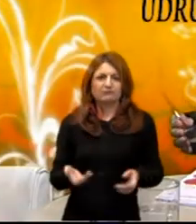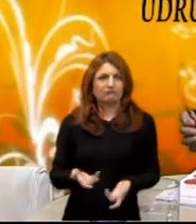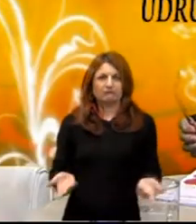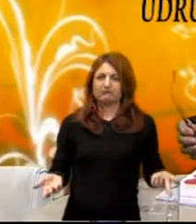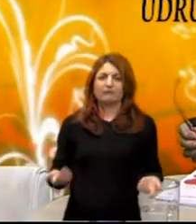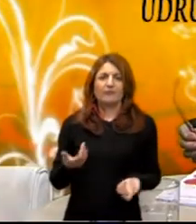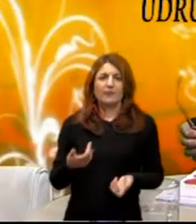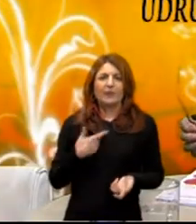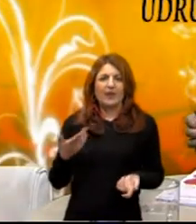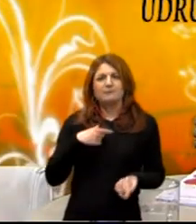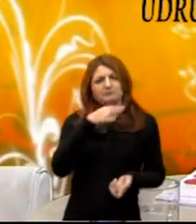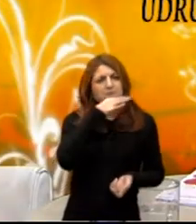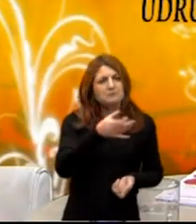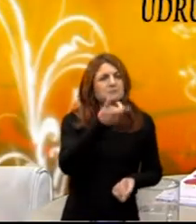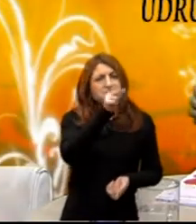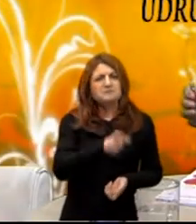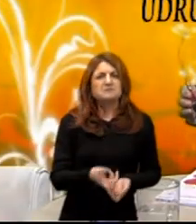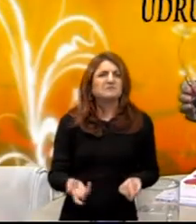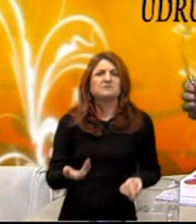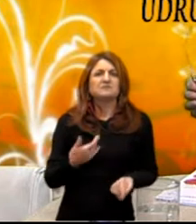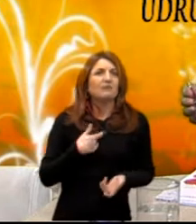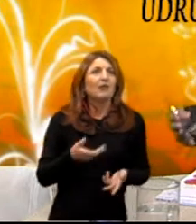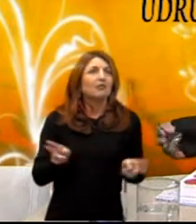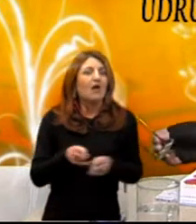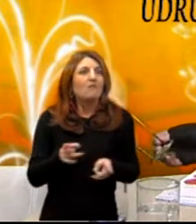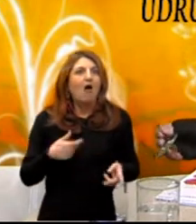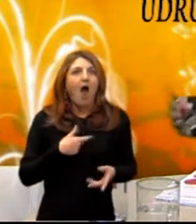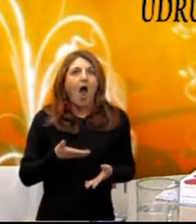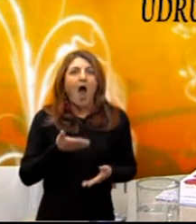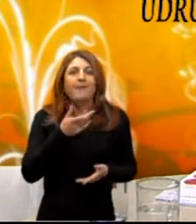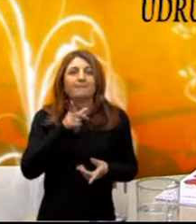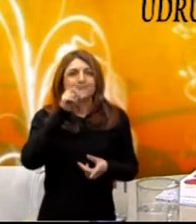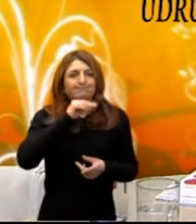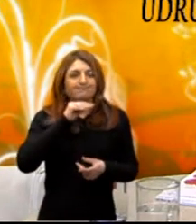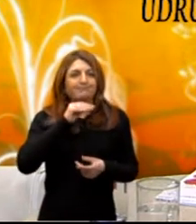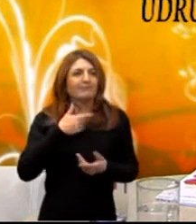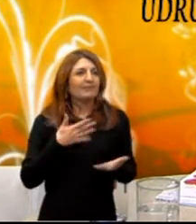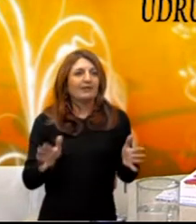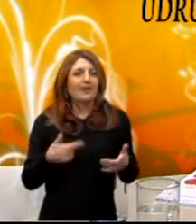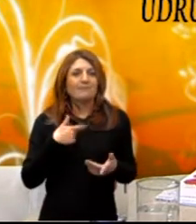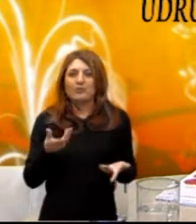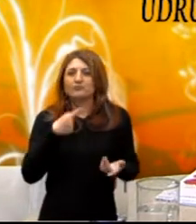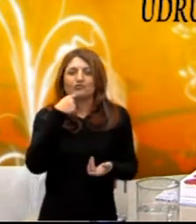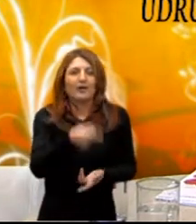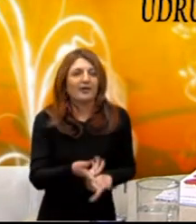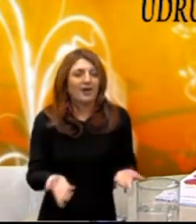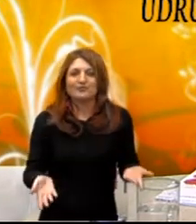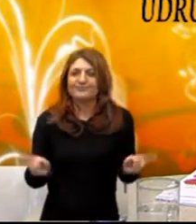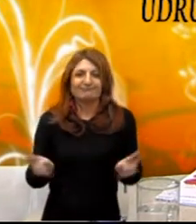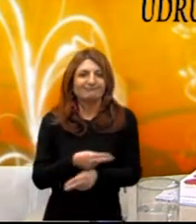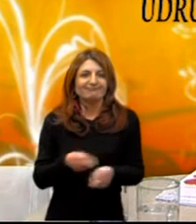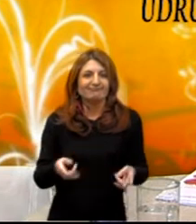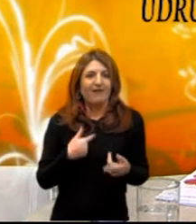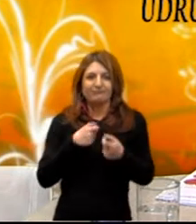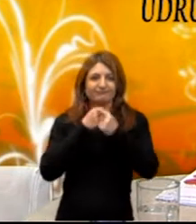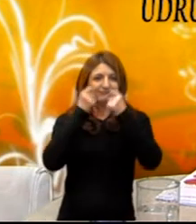Znate, ono kad anketiramo nekog, on kaže, nemam riječi. Uvijek se, kako čovjek nema riječi? E, tu ja nemam riječi. Pa ćete mi vi morati,